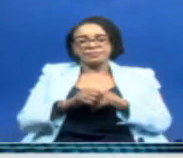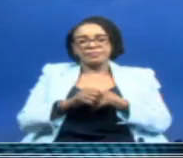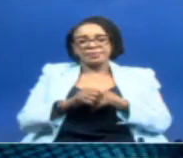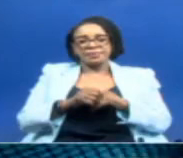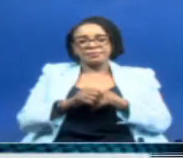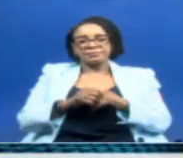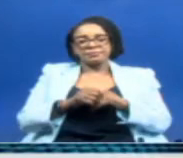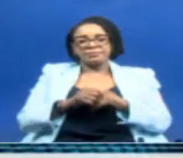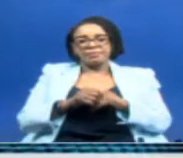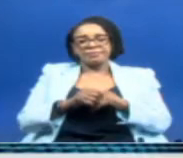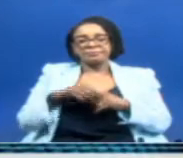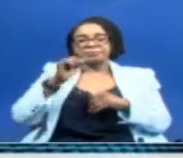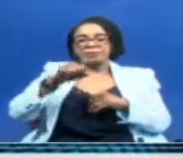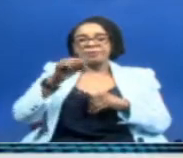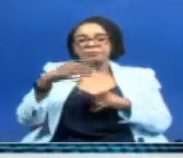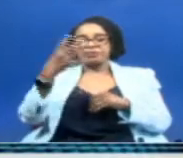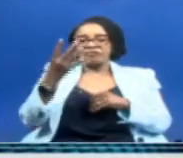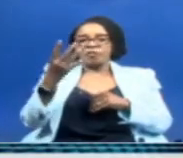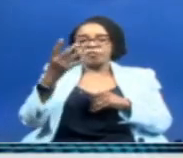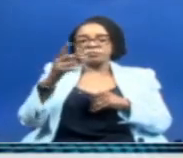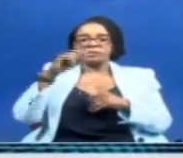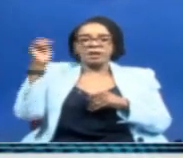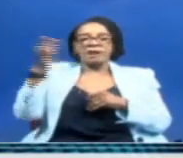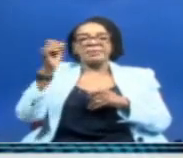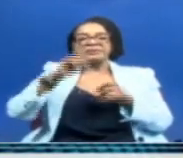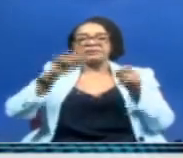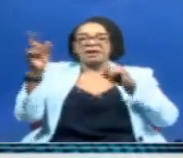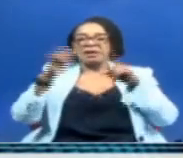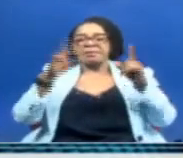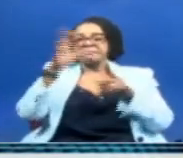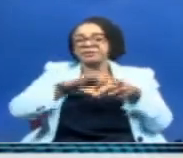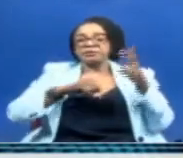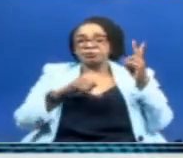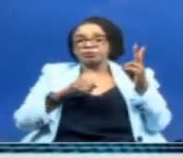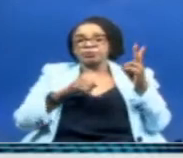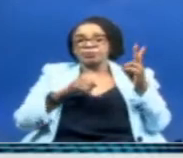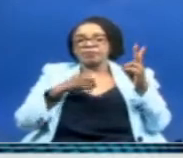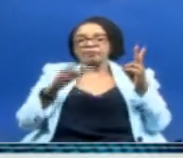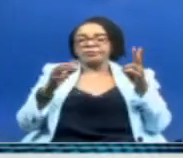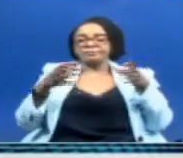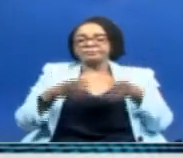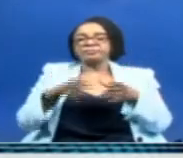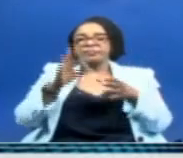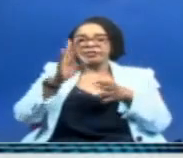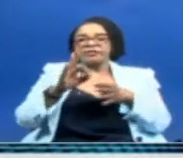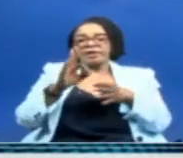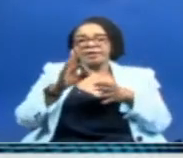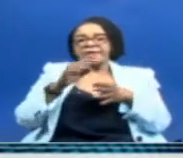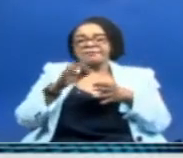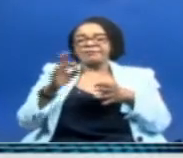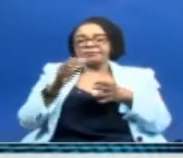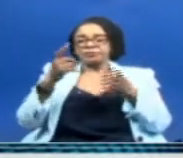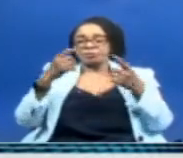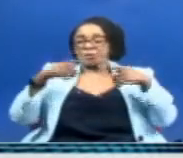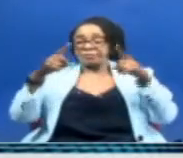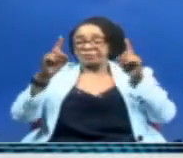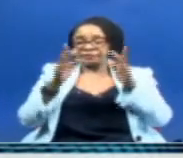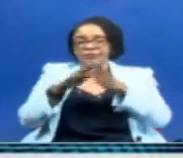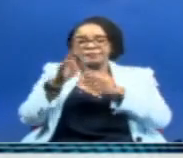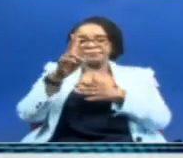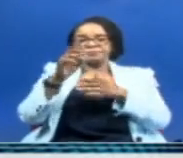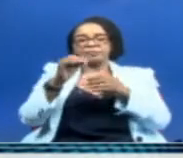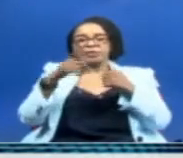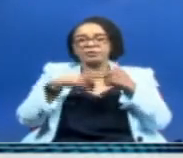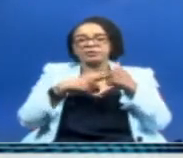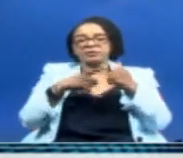Wenda wachezaji wane muhimu Harambee Stars wakakosa mechi mbili za kwanza za kundi fa za kufuzu kwa Kombe la Dunia mwaka 2026 dhidi